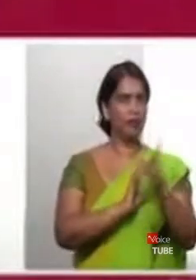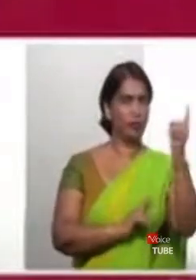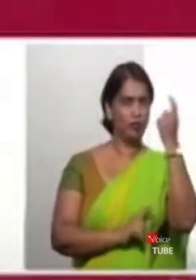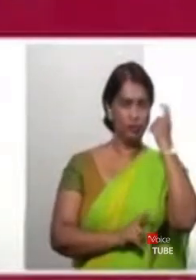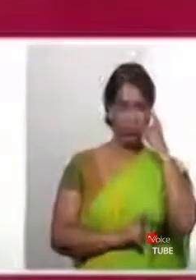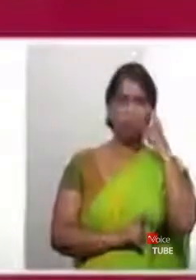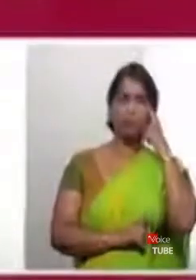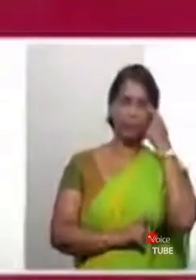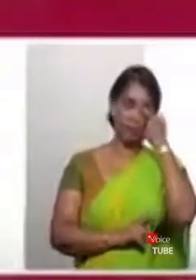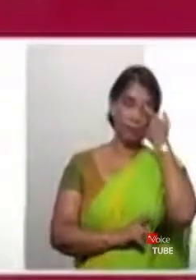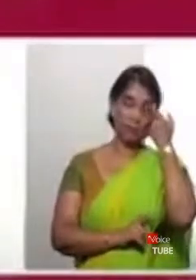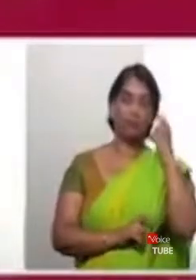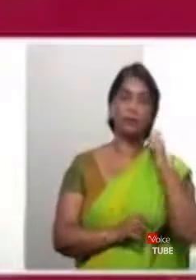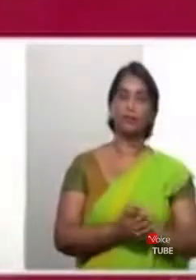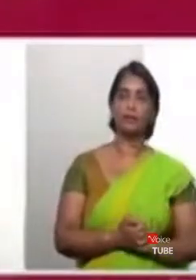ගත්තා ඔබ කවුරුත් දන්නවා.